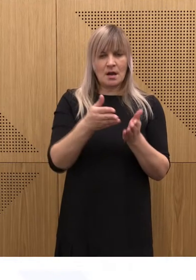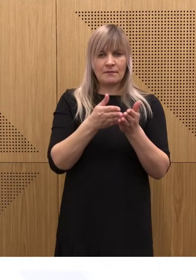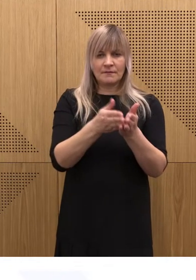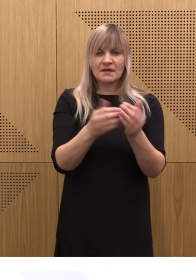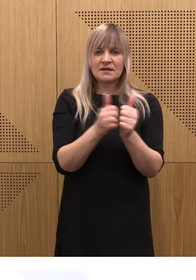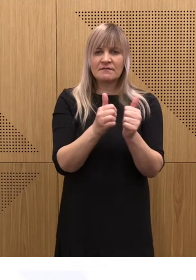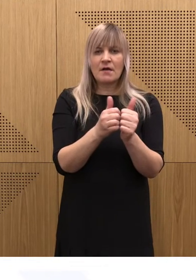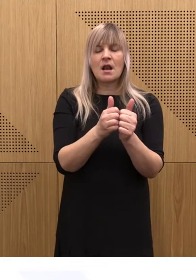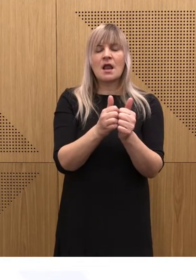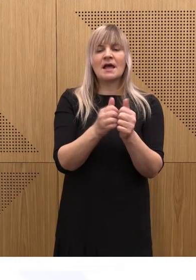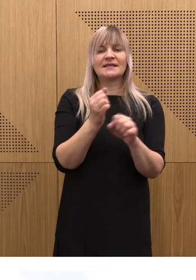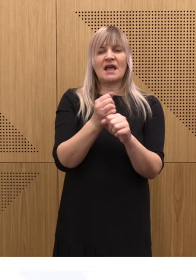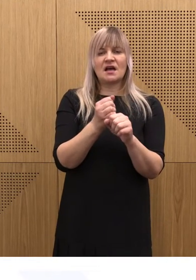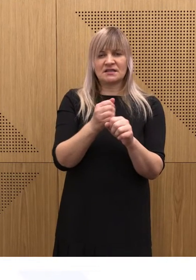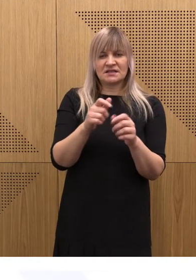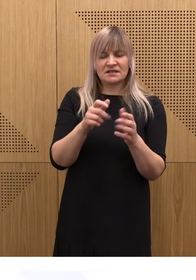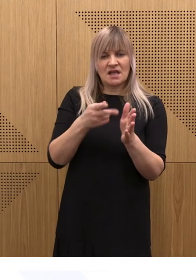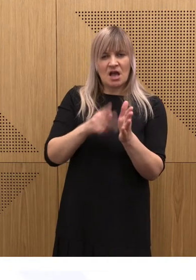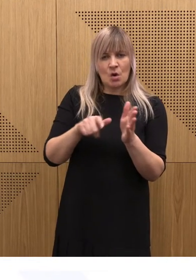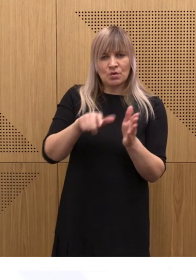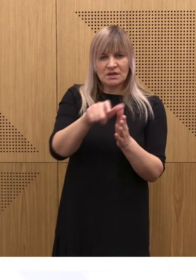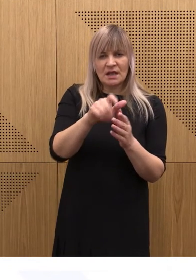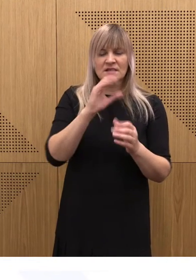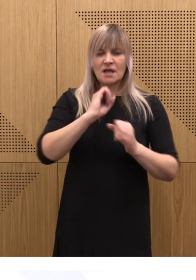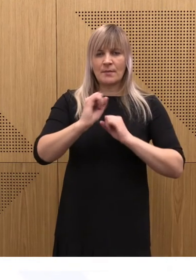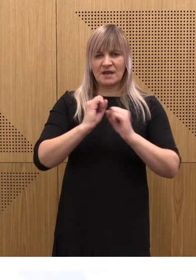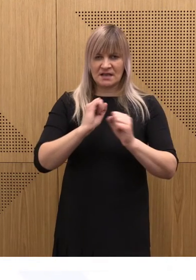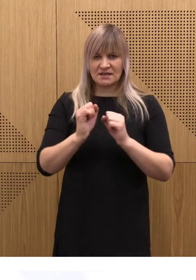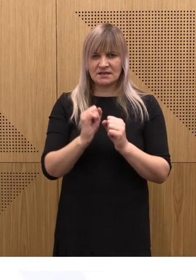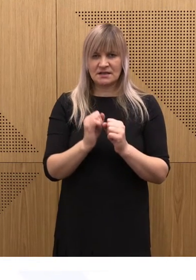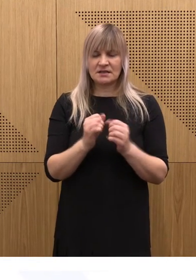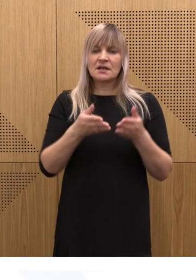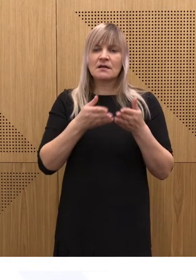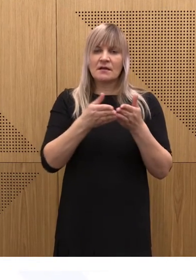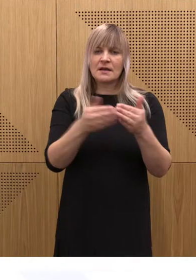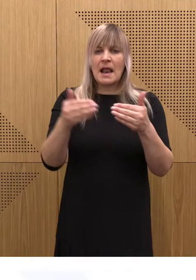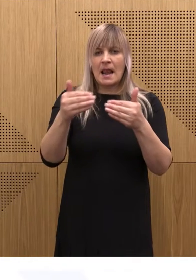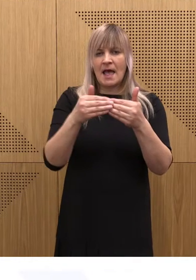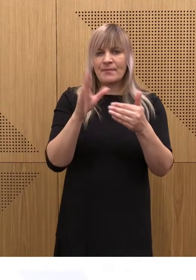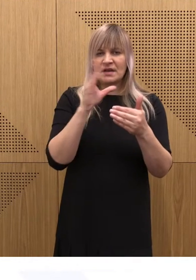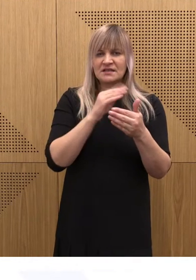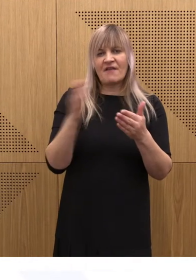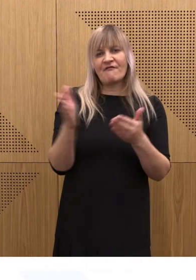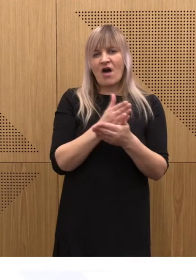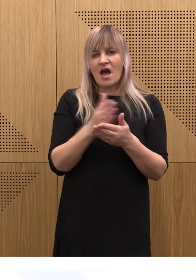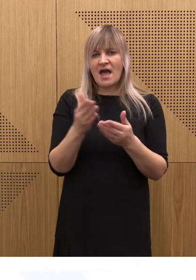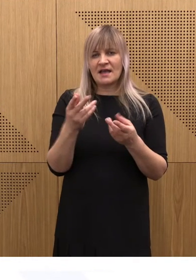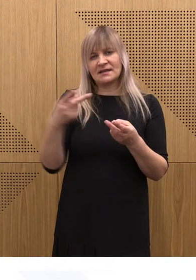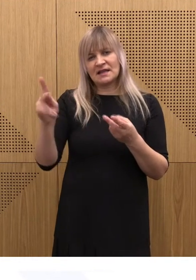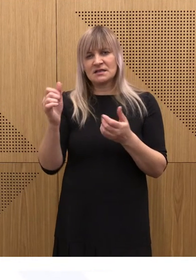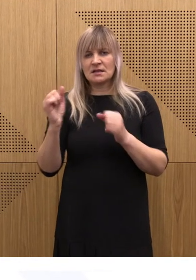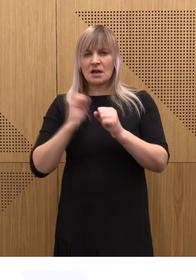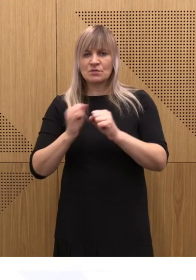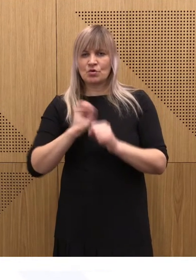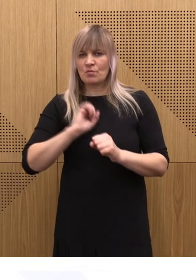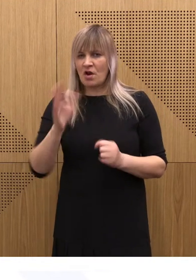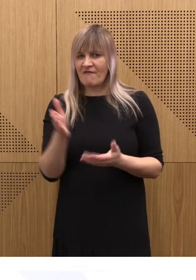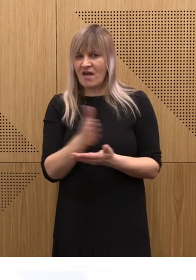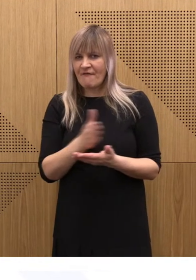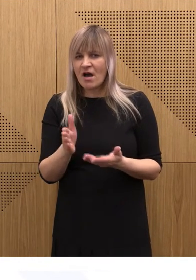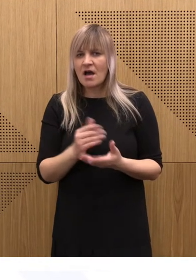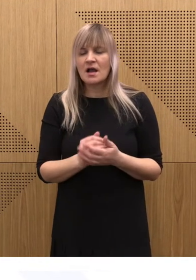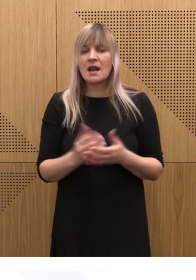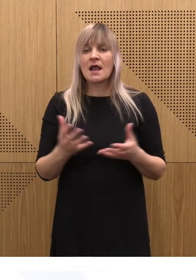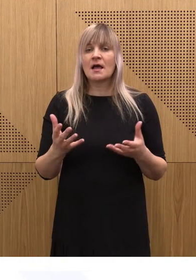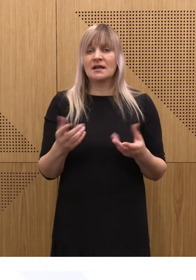rajatakse raudteharu, mis võimaldab siis transiitkaupa kailiinile lähemale transportida ilma vahetransportita. Ja